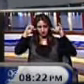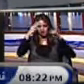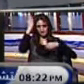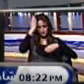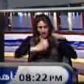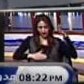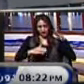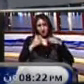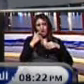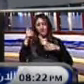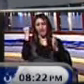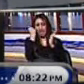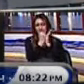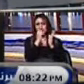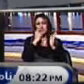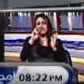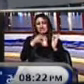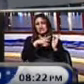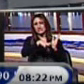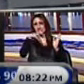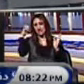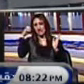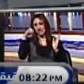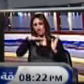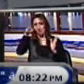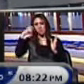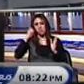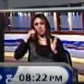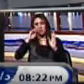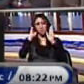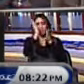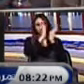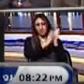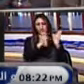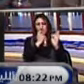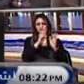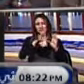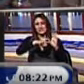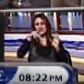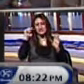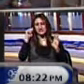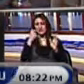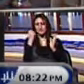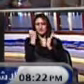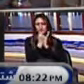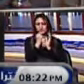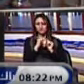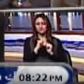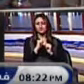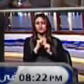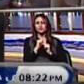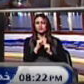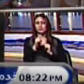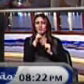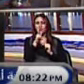والله هو يعني احنا لما بلغنا الشرطة سيبنا الشرطة تشتغل وما حبيناش نعمل قلق للمواطنين، خاصة